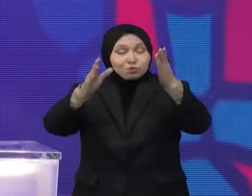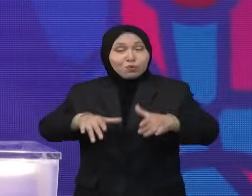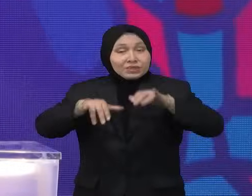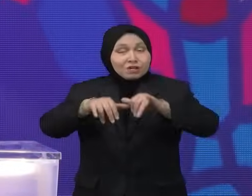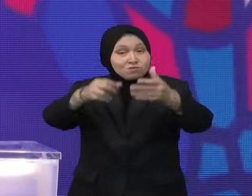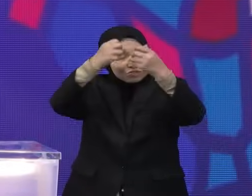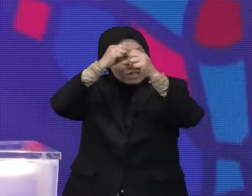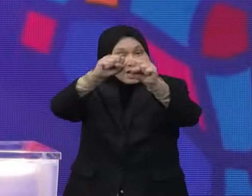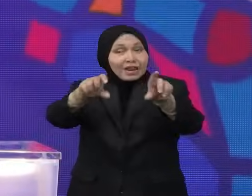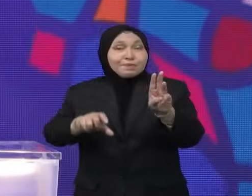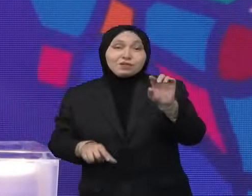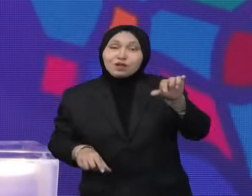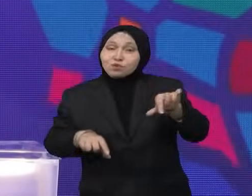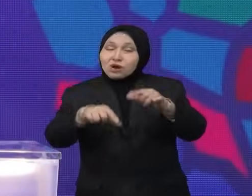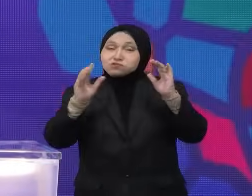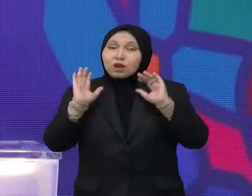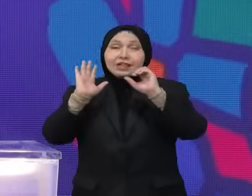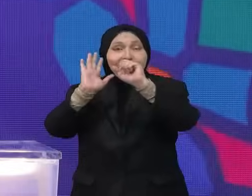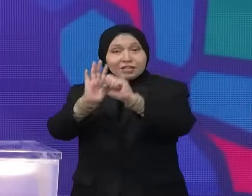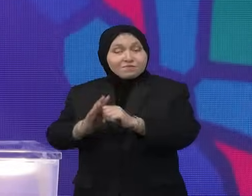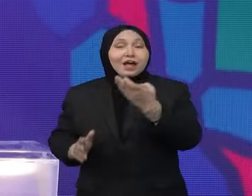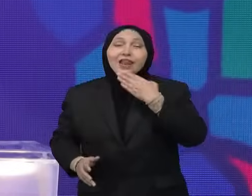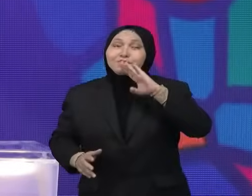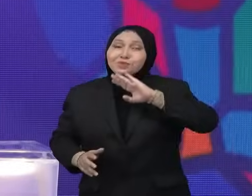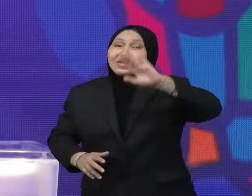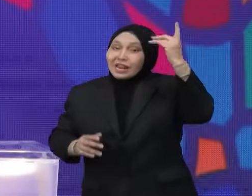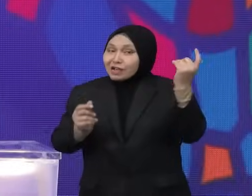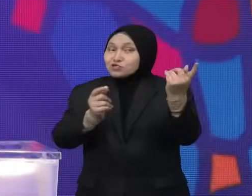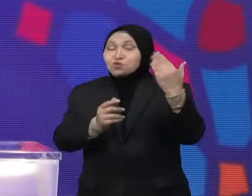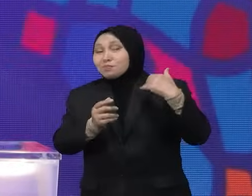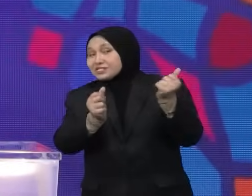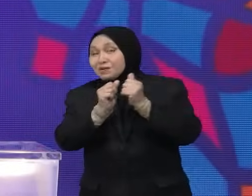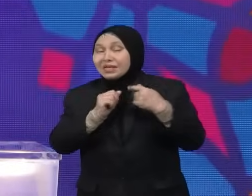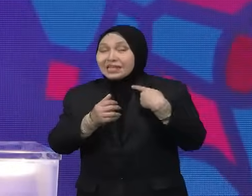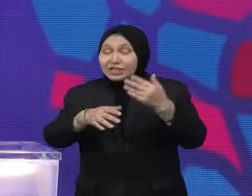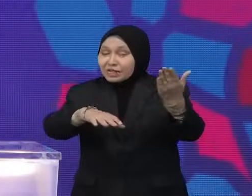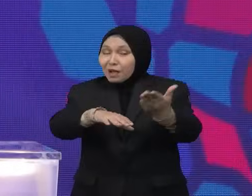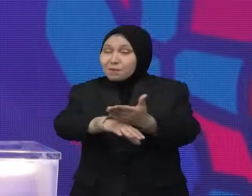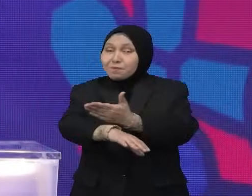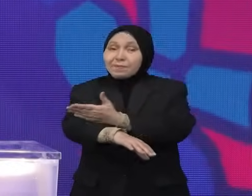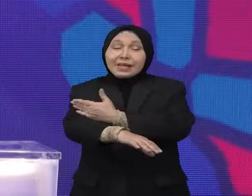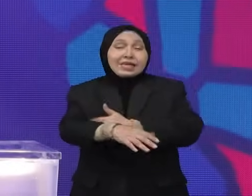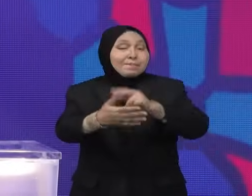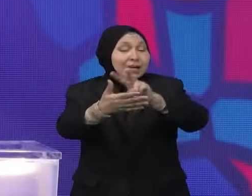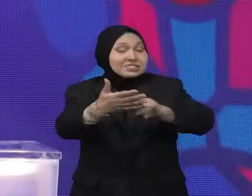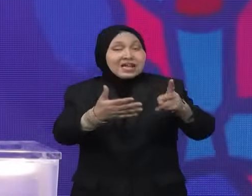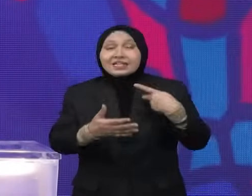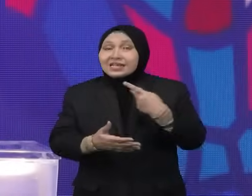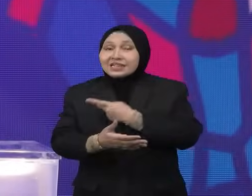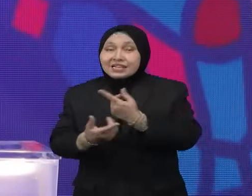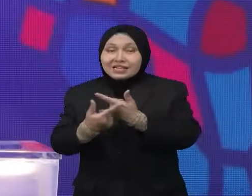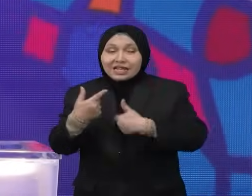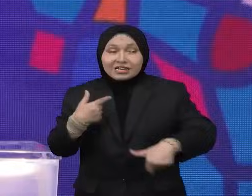dalam My Quran Time, Quran, Salat dan Infak. Alhamdulillah, jom sama-sama kita nak perbaiki bacaan kita dari